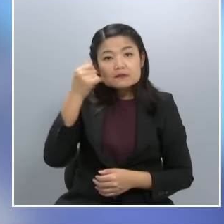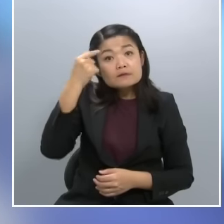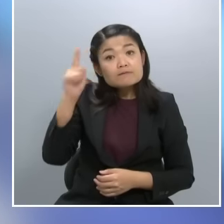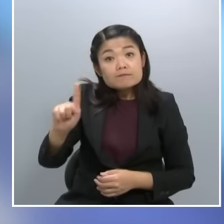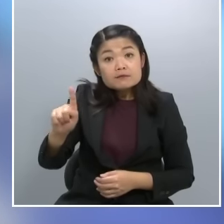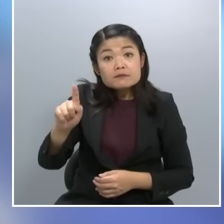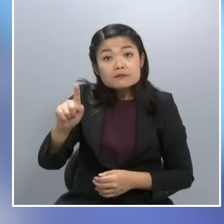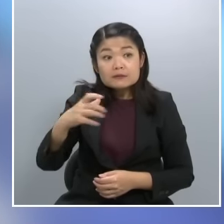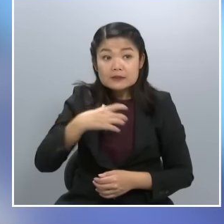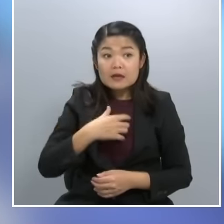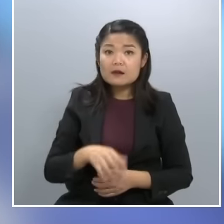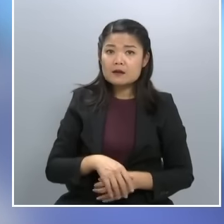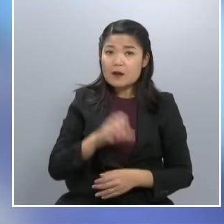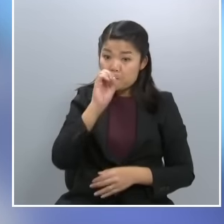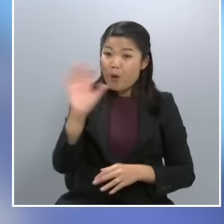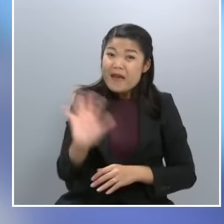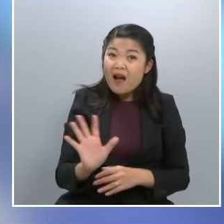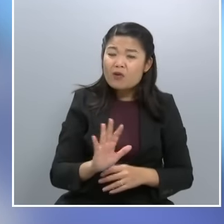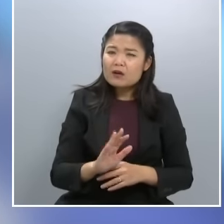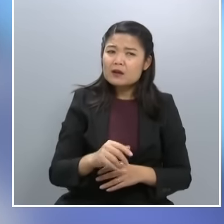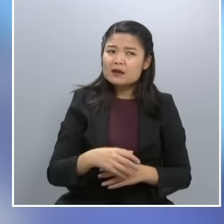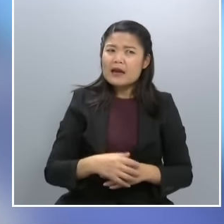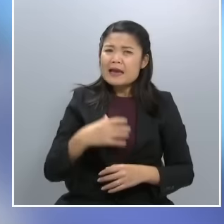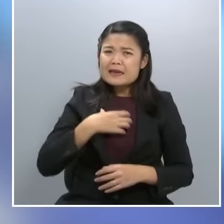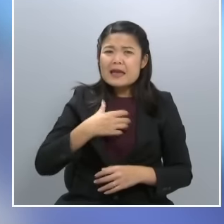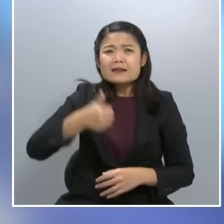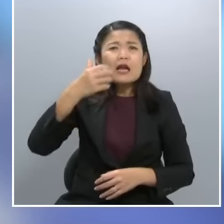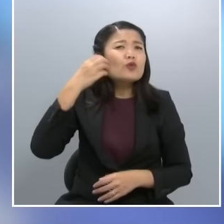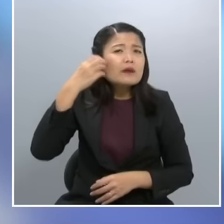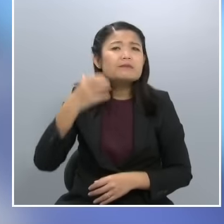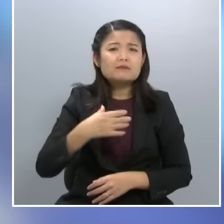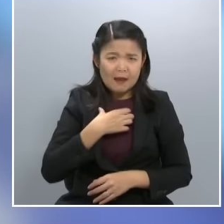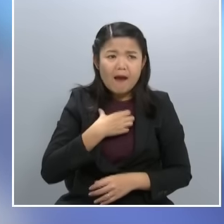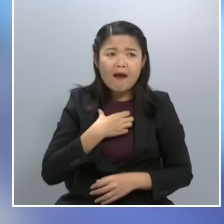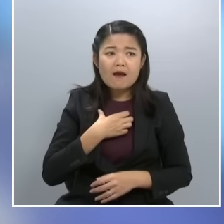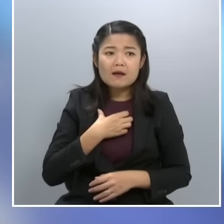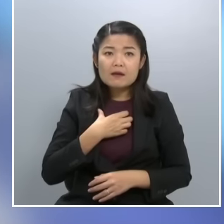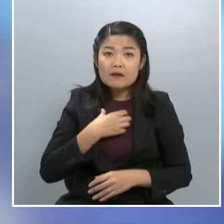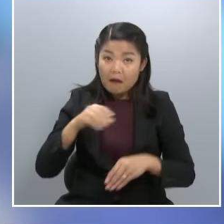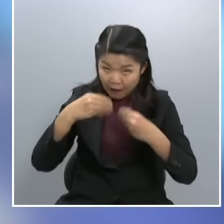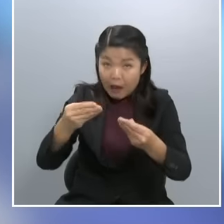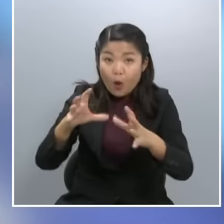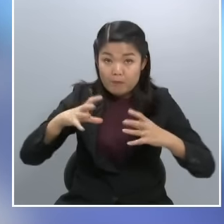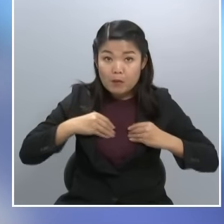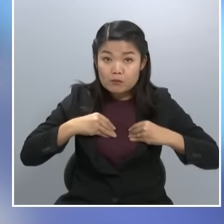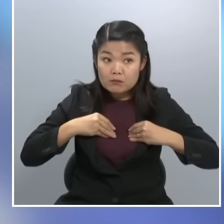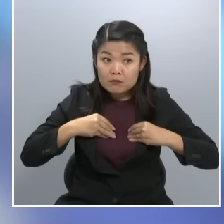เอาแล้วตอนแรกก็บอกว่าไม่เอาอยากได้โทรศัพท์ก็ยอมให้ลุงทำเหรอ